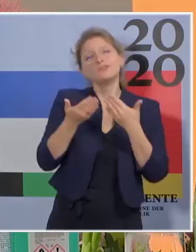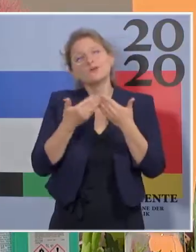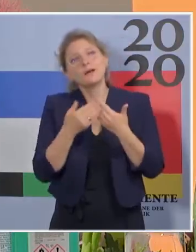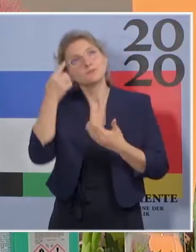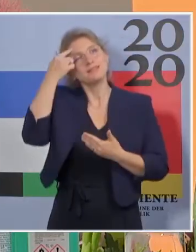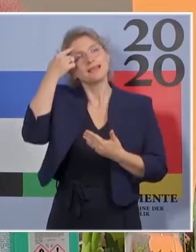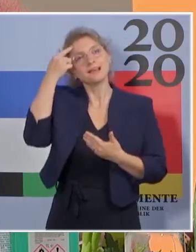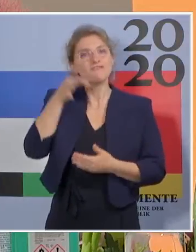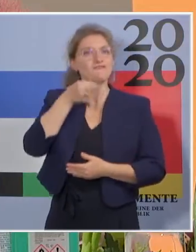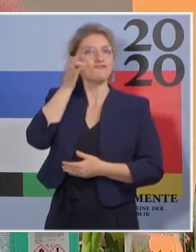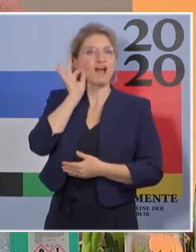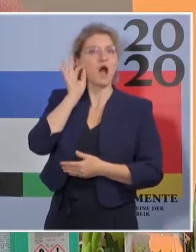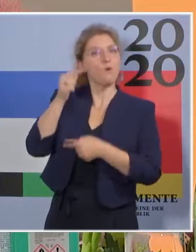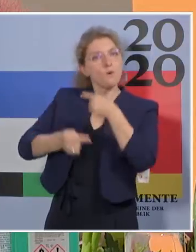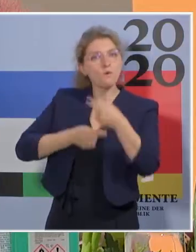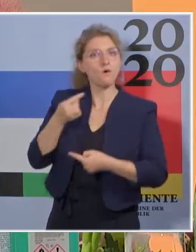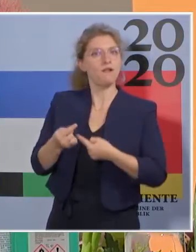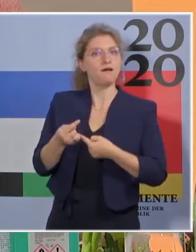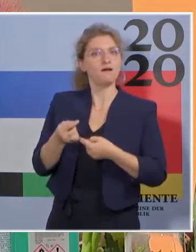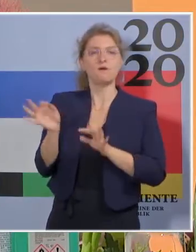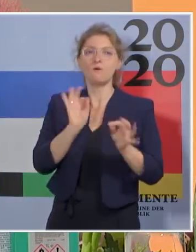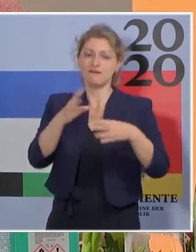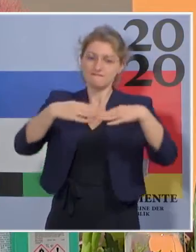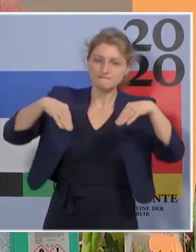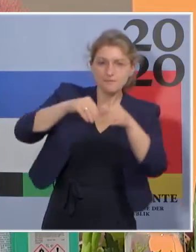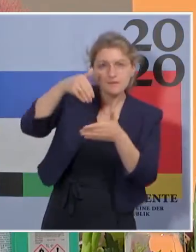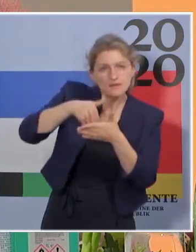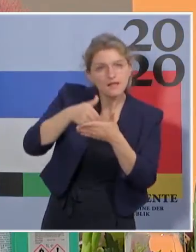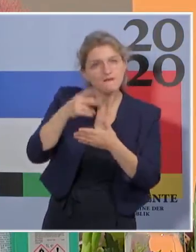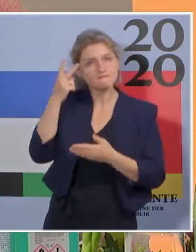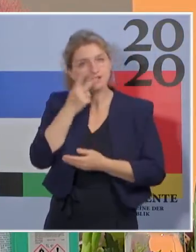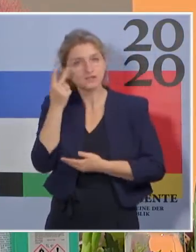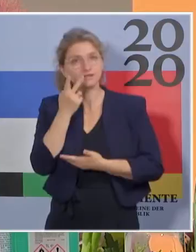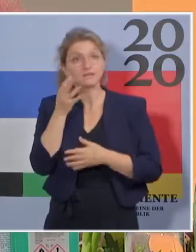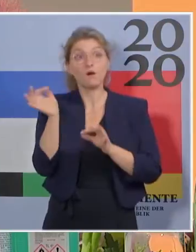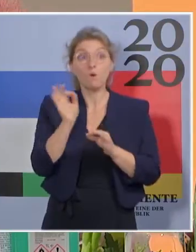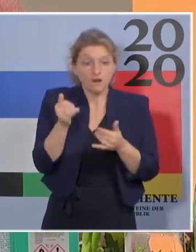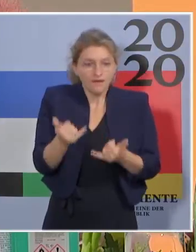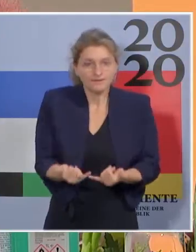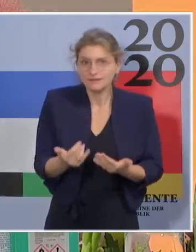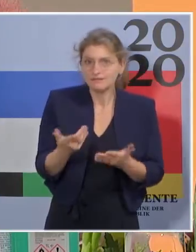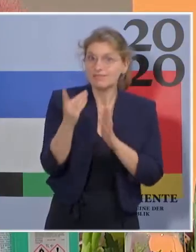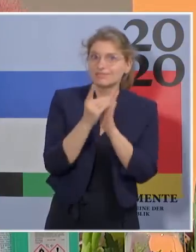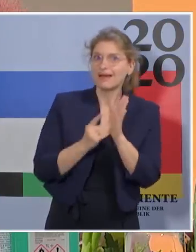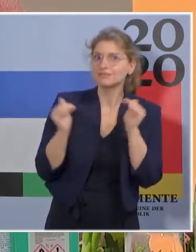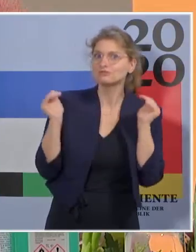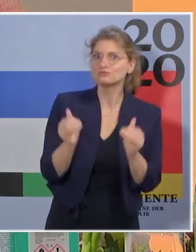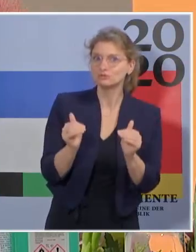von Familie, an das verfassungsrechtlich gewährleistete Grundrecht auf Datenschutz, das insbesondere